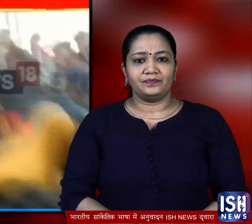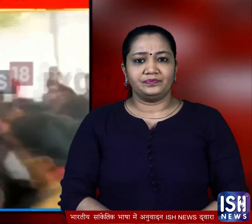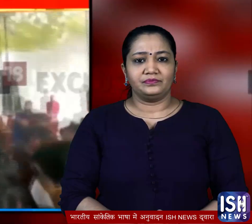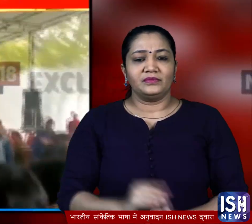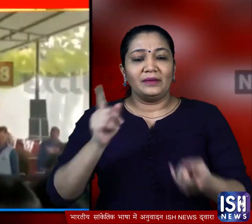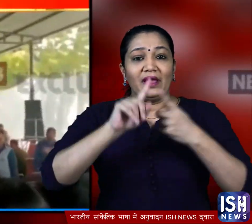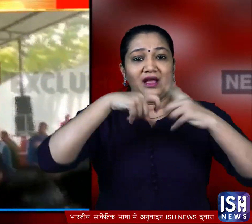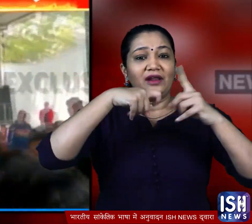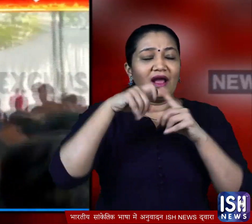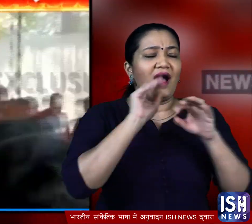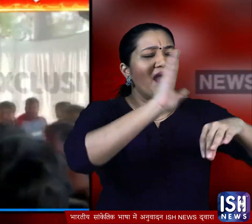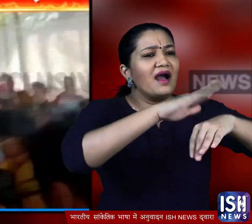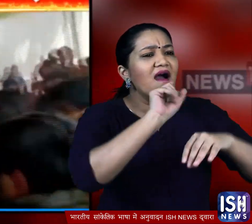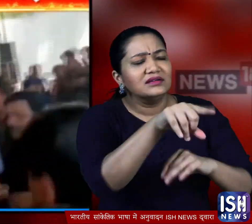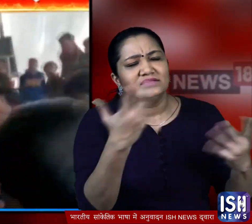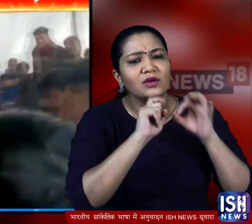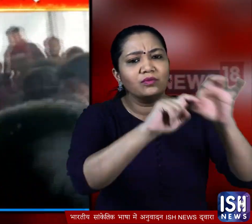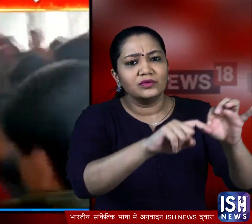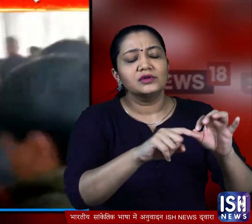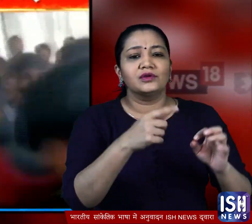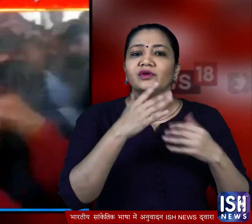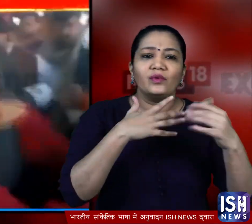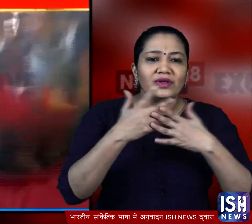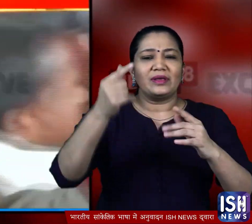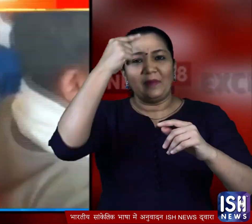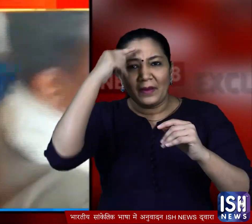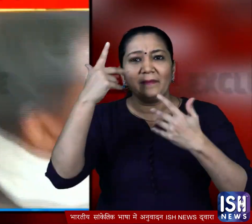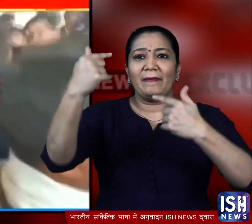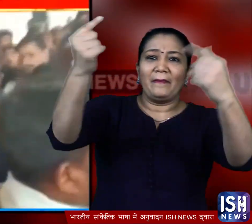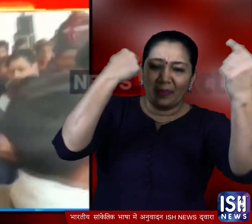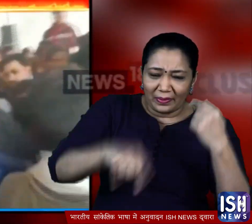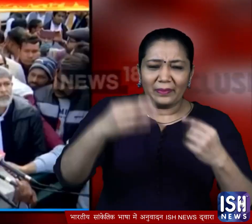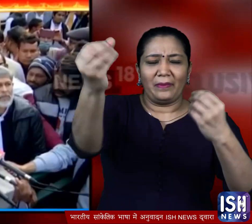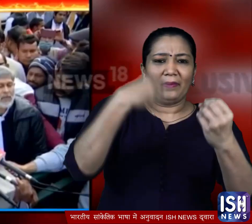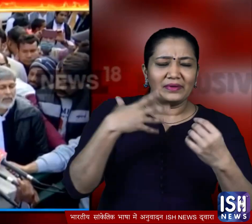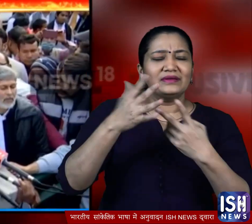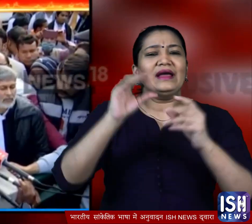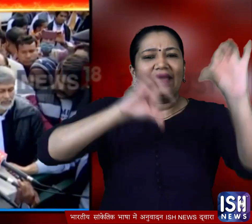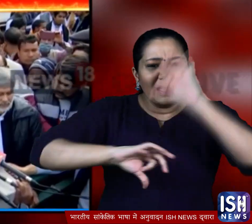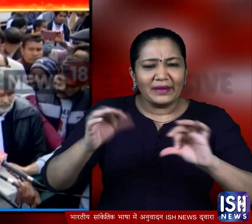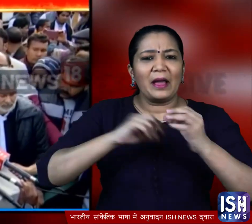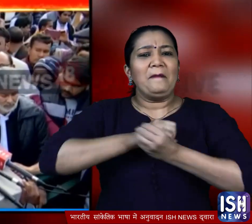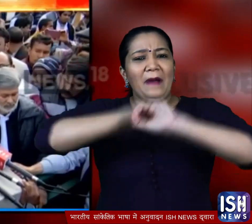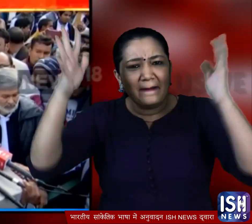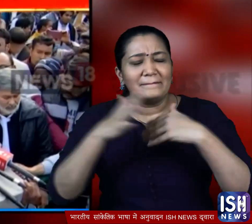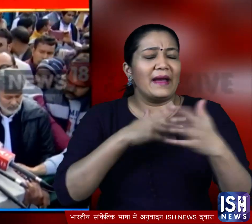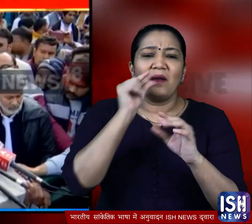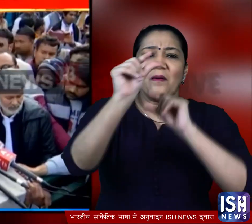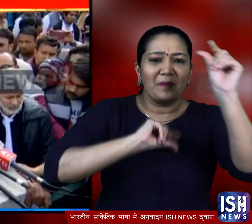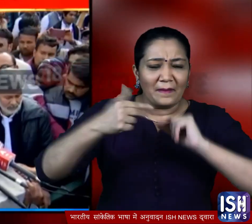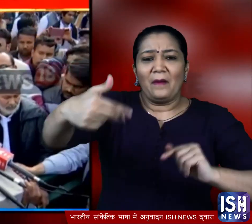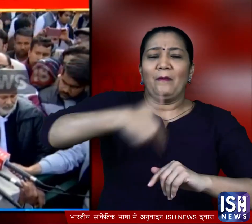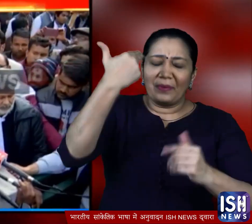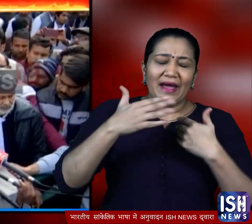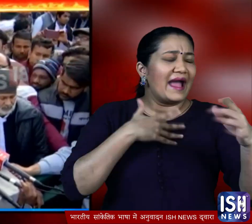इस घटना पर जब कन्हैया कुमार से सवाल किया गया तो उन्होंने साफ किया कि वो ऐसे हमलों से डरने वाले नहीं। केमिकल फेंक दे, बम फेंक दे, गांधी को